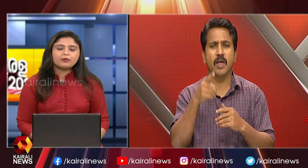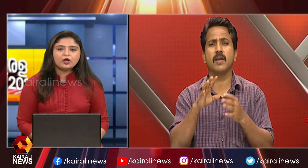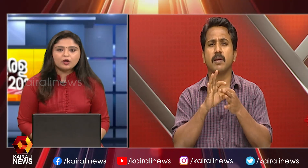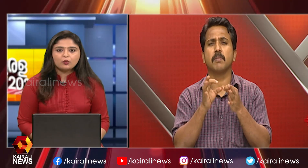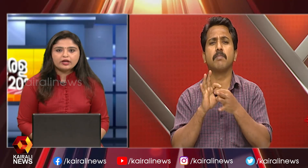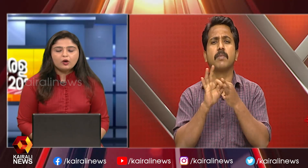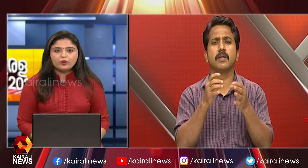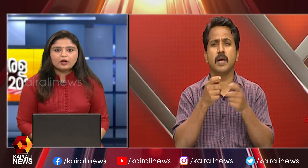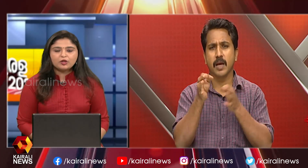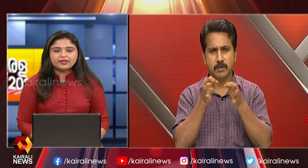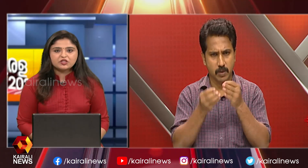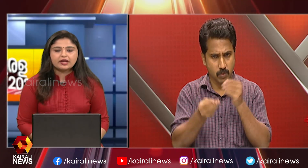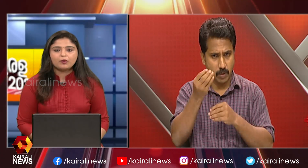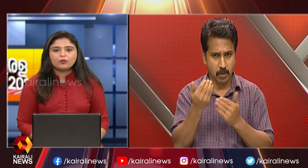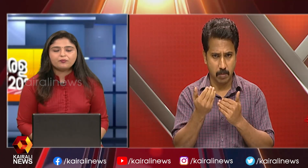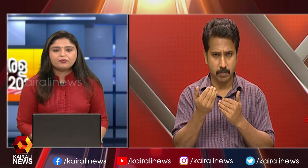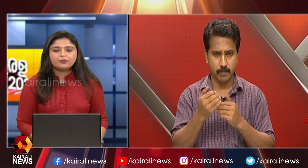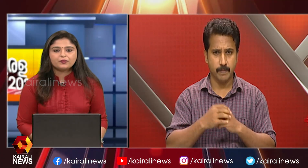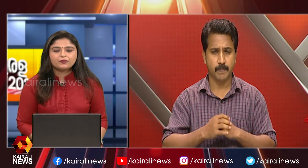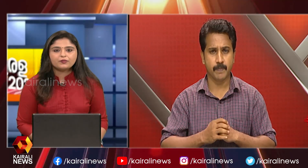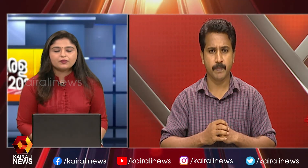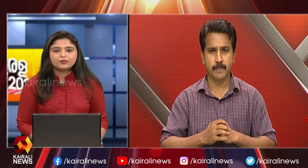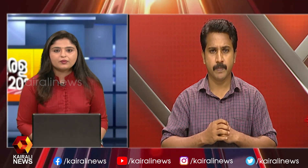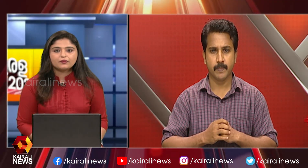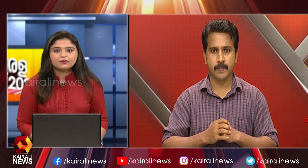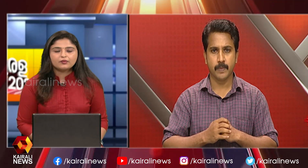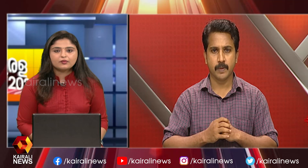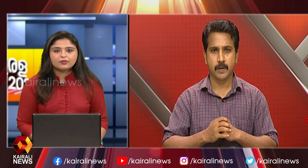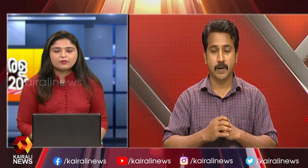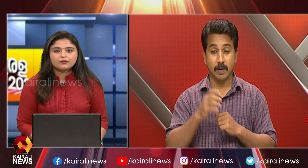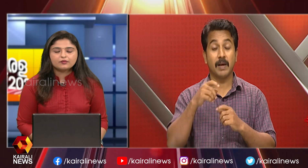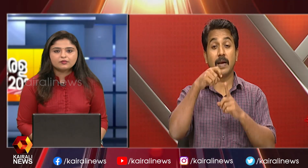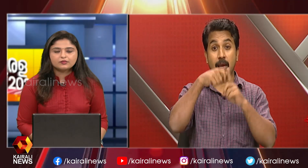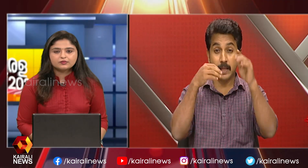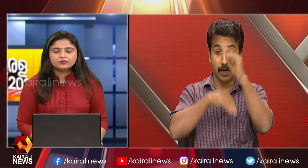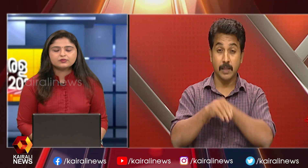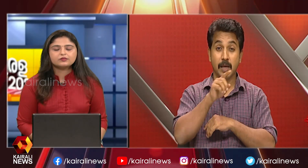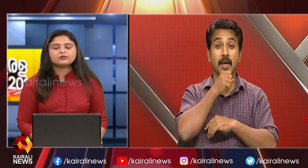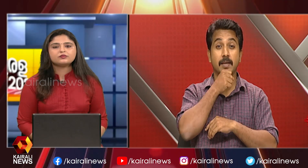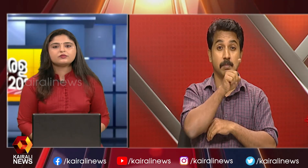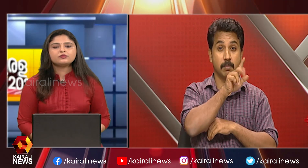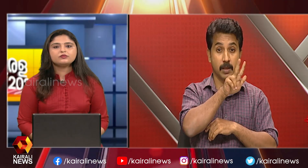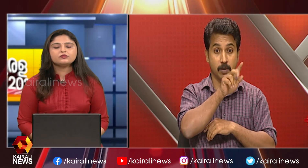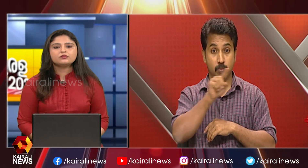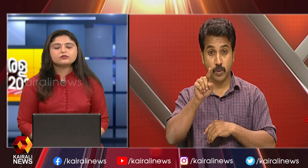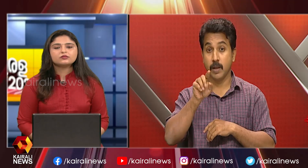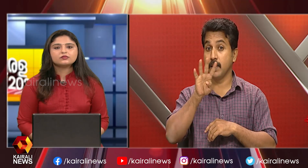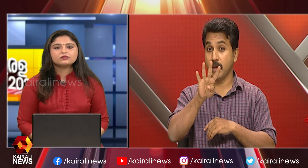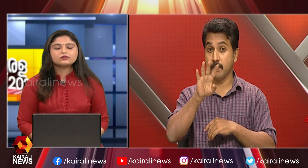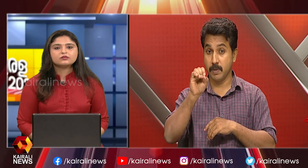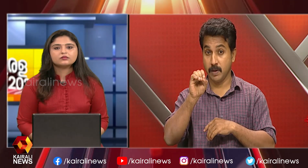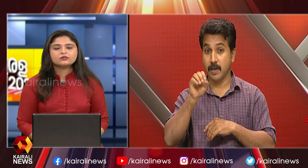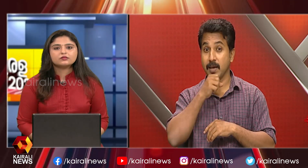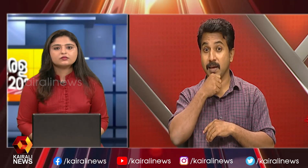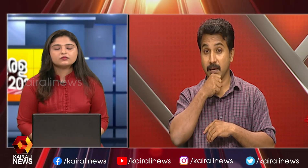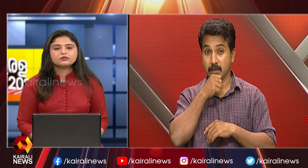ആ നടപടികളുമൊക്കെ ഉടൻ ഉണ്ടാകുമെന്ന് പ്രതീക്ഷിക്കാമോ? ഞാൻ സംസ്ഥാനത്ത് ഏതായാലും 18 മുതൽ ഇനി 40 വയസ്സ് വരെയുള്ളവർക്ക്